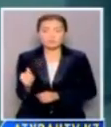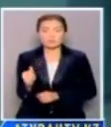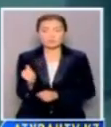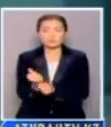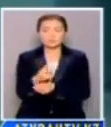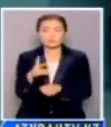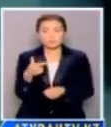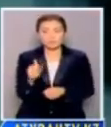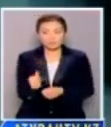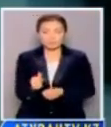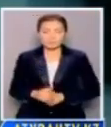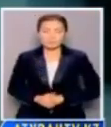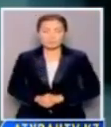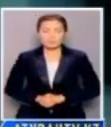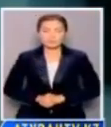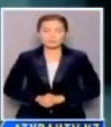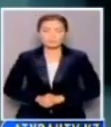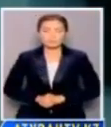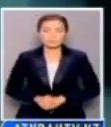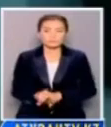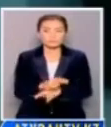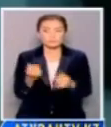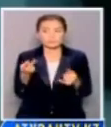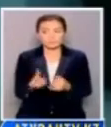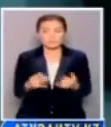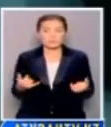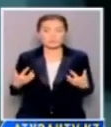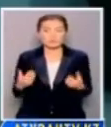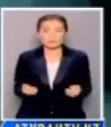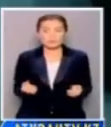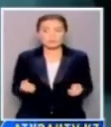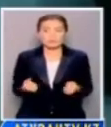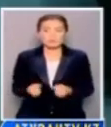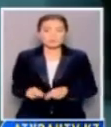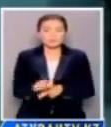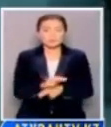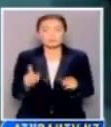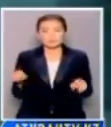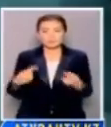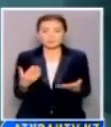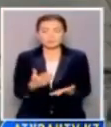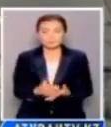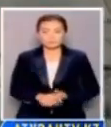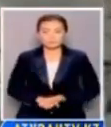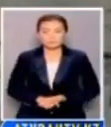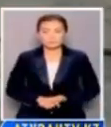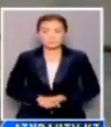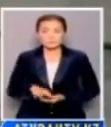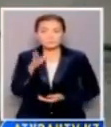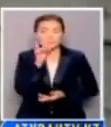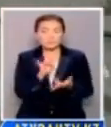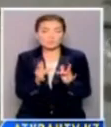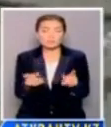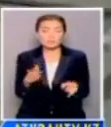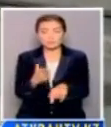артқы аяқтары осындай. Бүгінде екеуі де Мұқаш мырзаның қамқорлығында. Мұнда күшіктер де